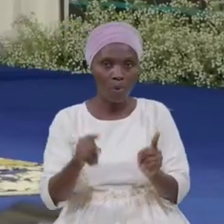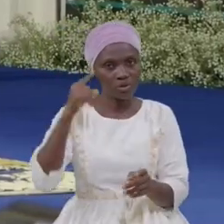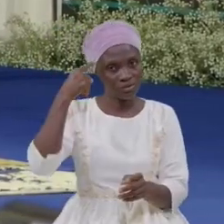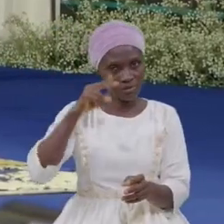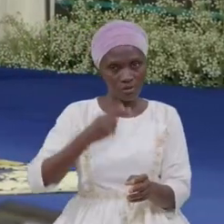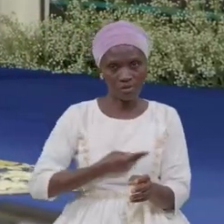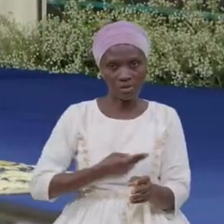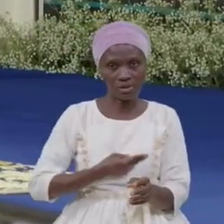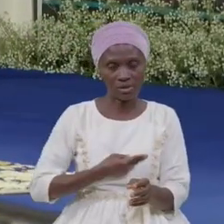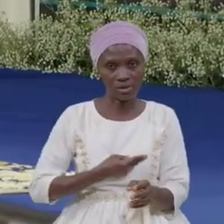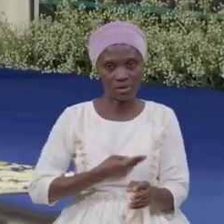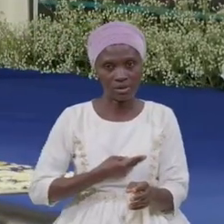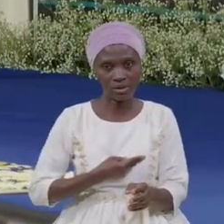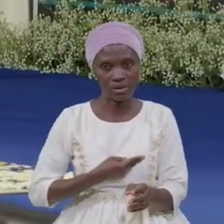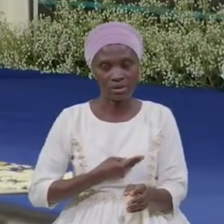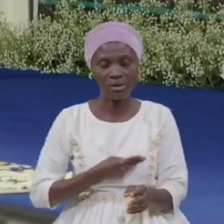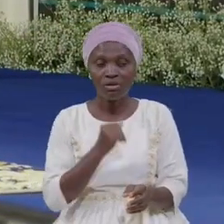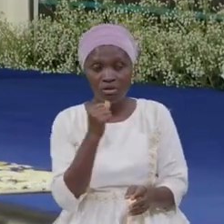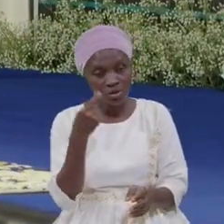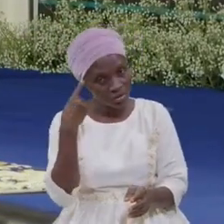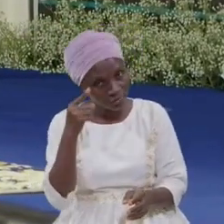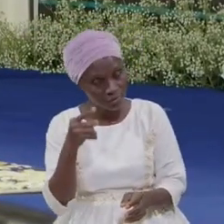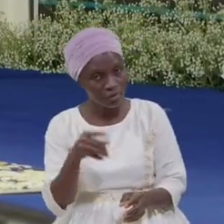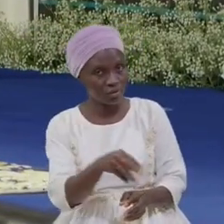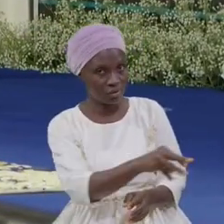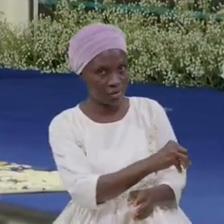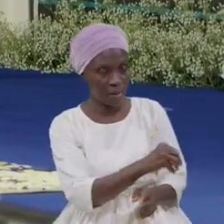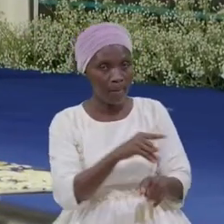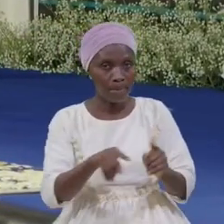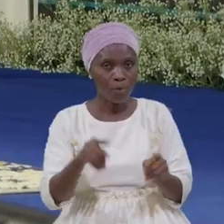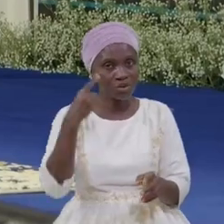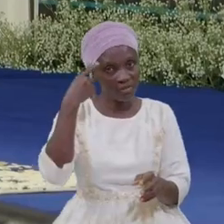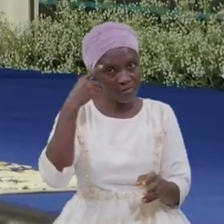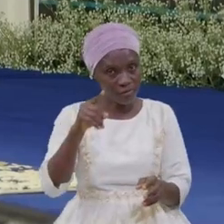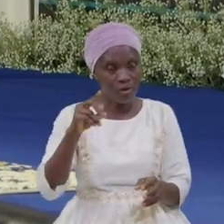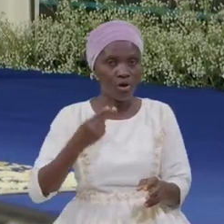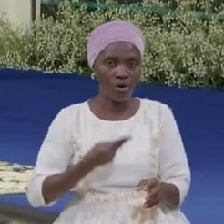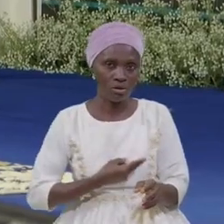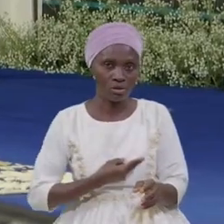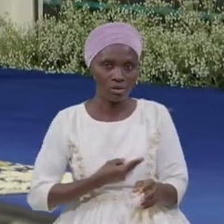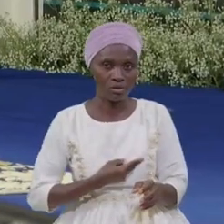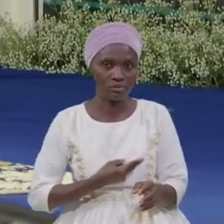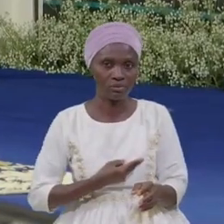nous. Pas pour eux, mais pour nous.